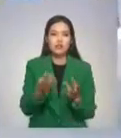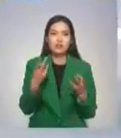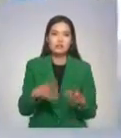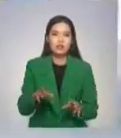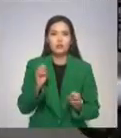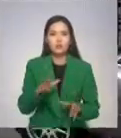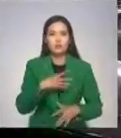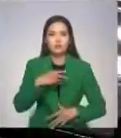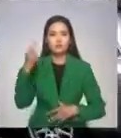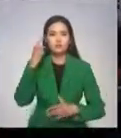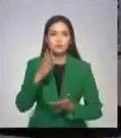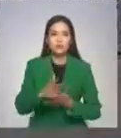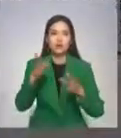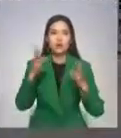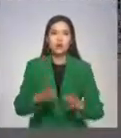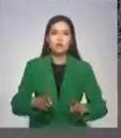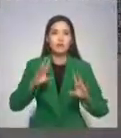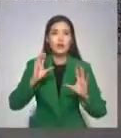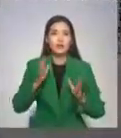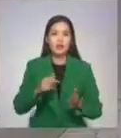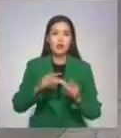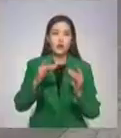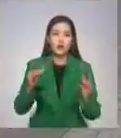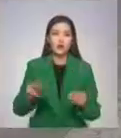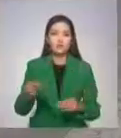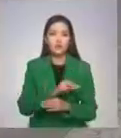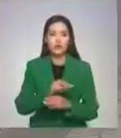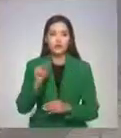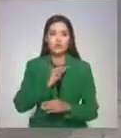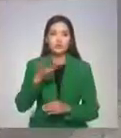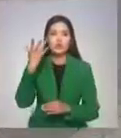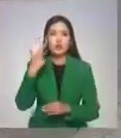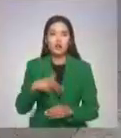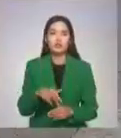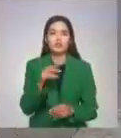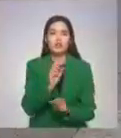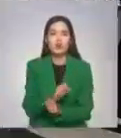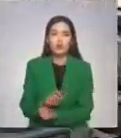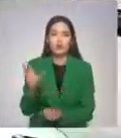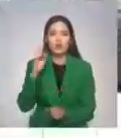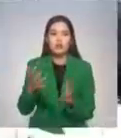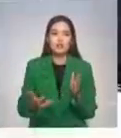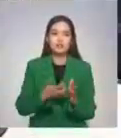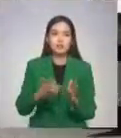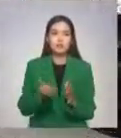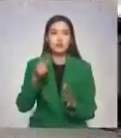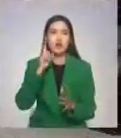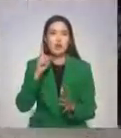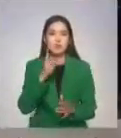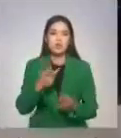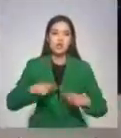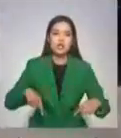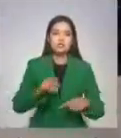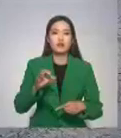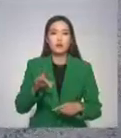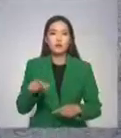жоқ болып кетіп жатыр. Апатты жағдайда тұрған көпірлерді жөндеу жұмыстарының қашан қолға алынатыны белгісіз. Әзірге құзырлы орган аталған